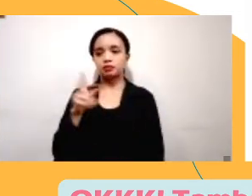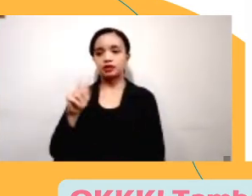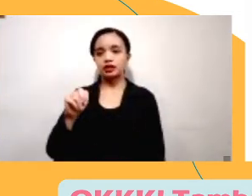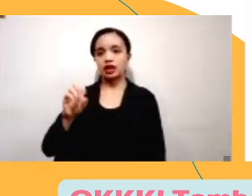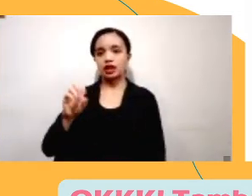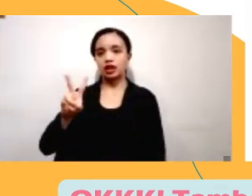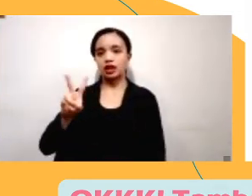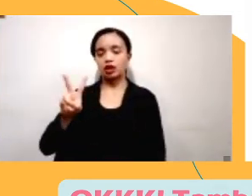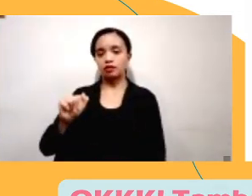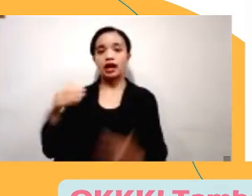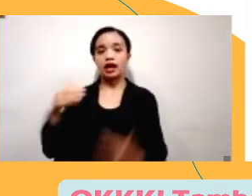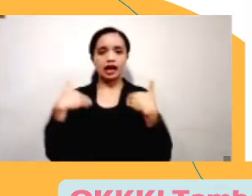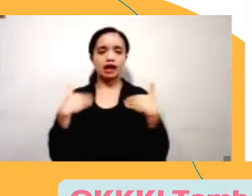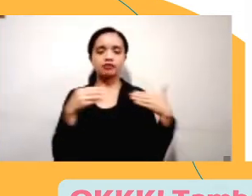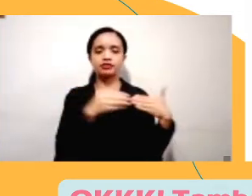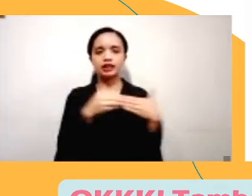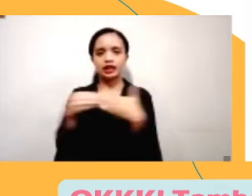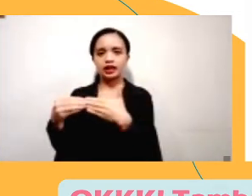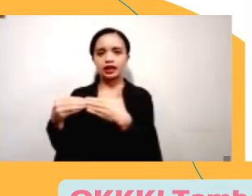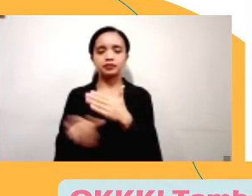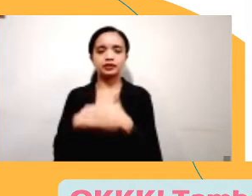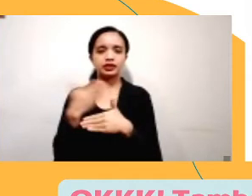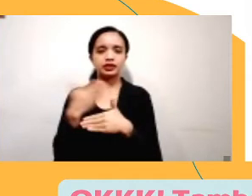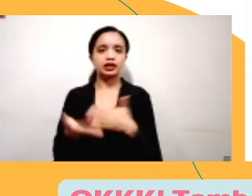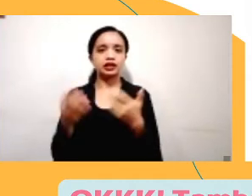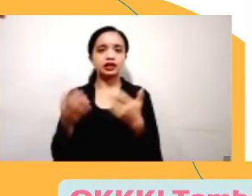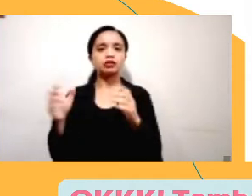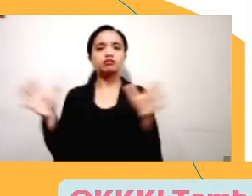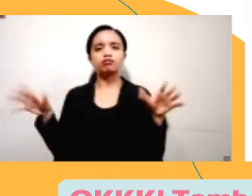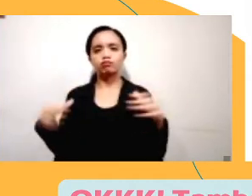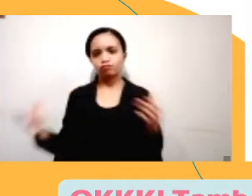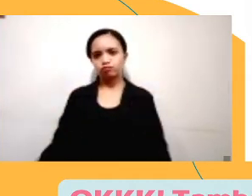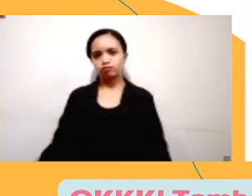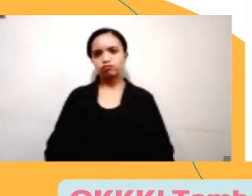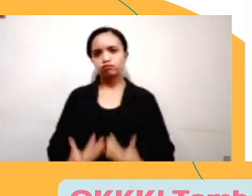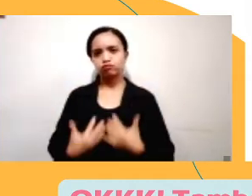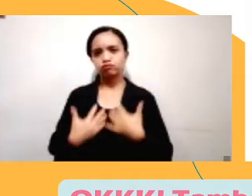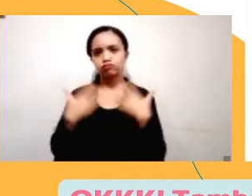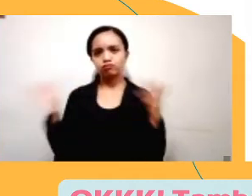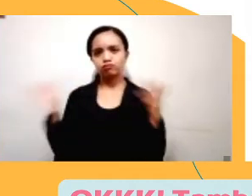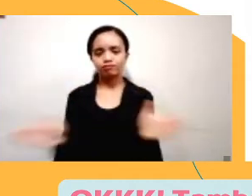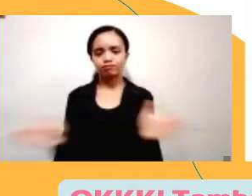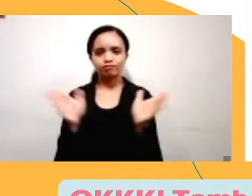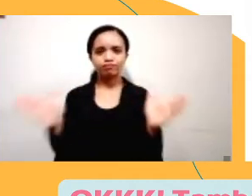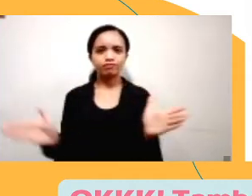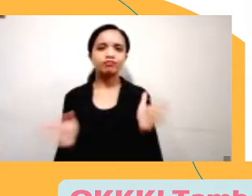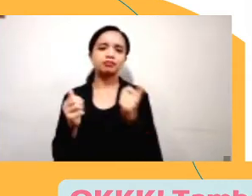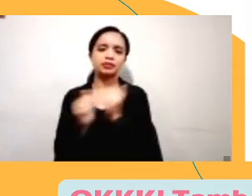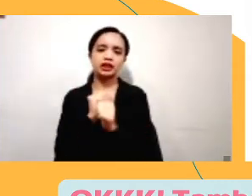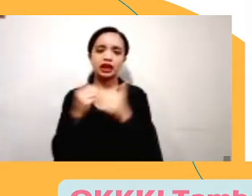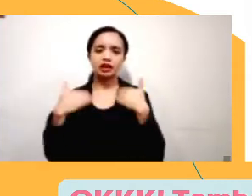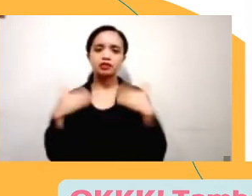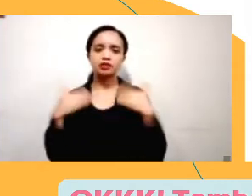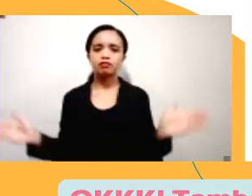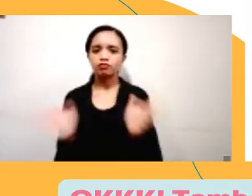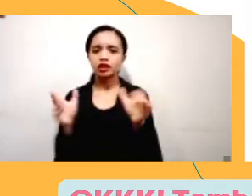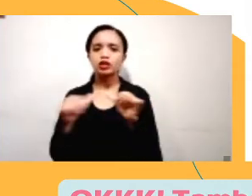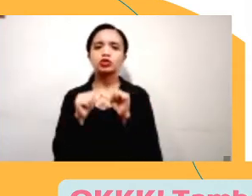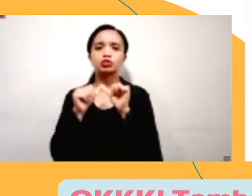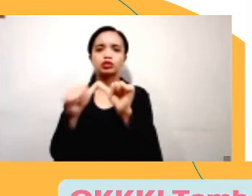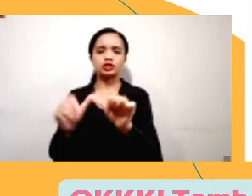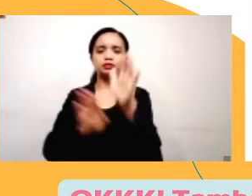meron tayong guide at para naman kay Frank ay motivation daw. So dahil may goal siya, meron siyang motivation for continued